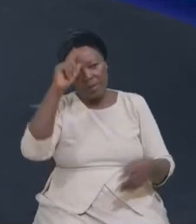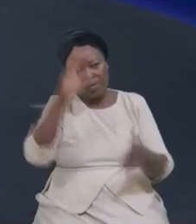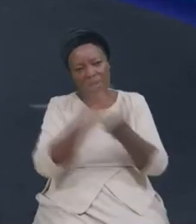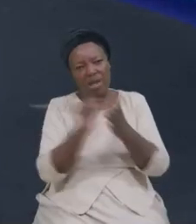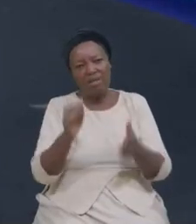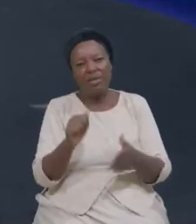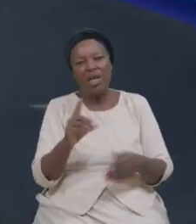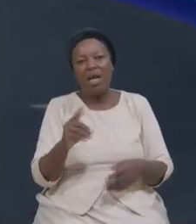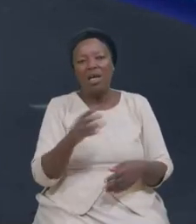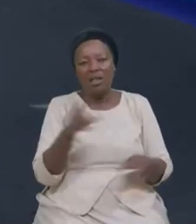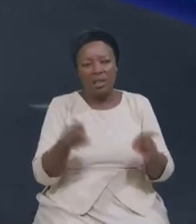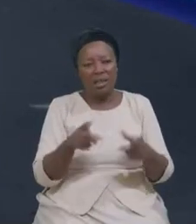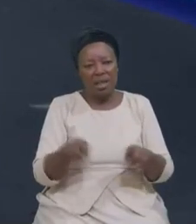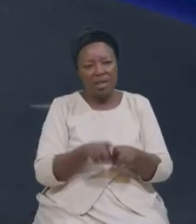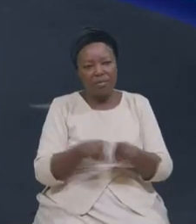Dieu qui